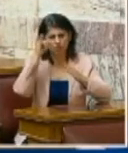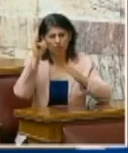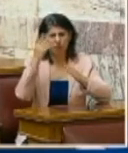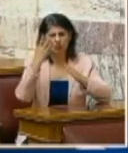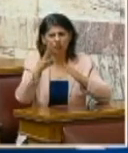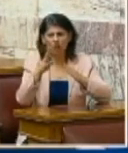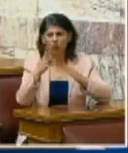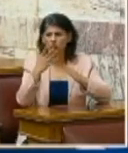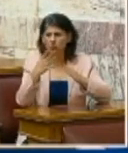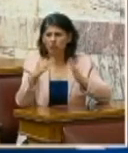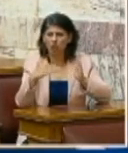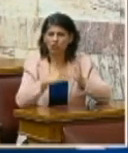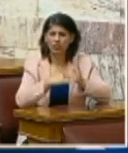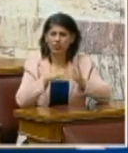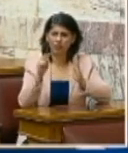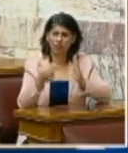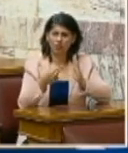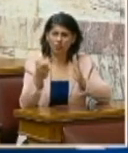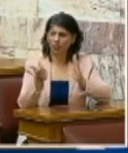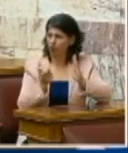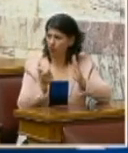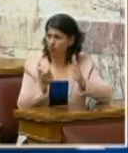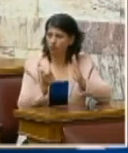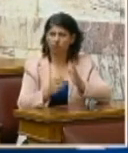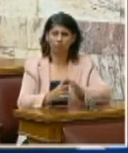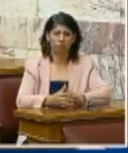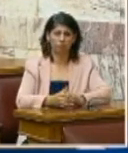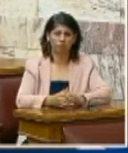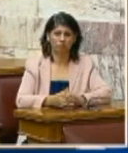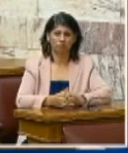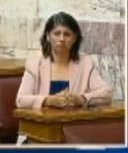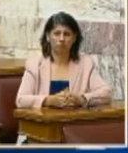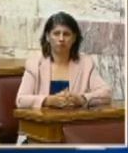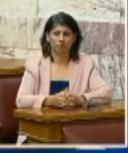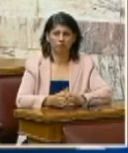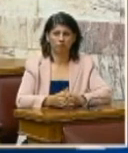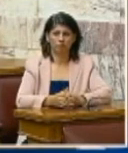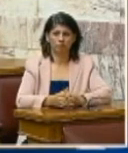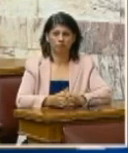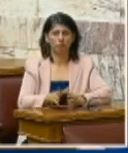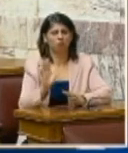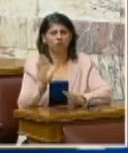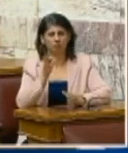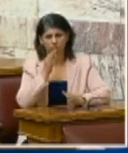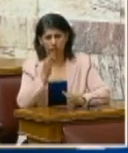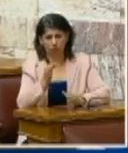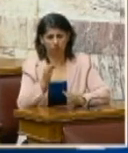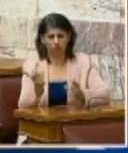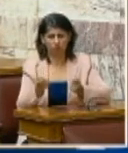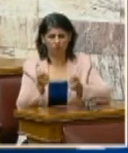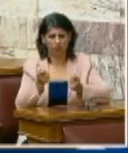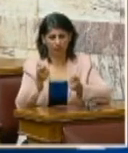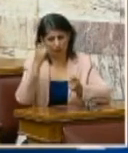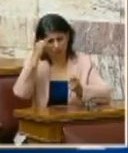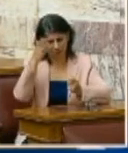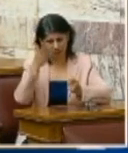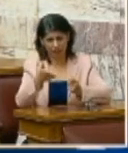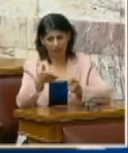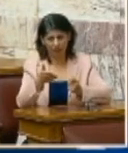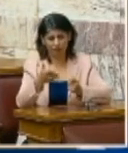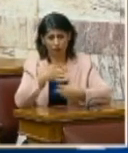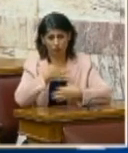400-500 χιλιάδες ευρώ το δάνειο. Βέβαια, να μην μιλήσουμε τώρα για το τι γίνεται στη Μαδρίτη για τους